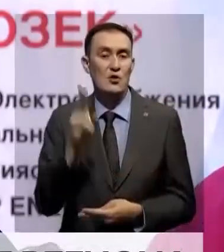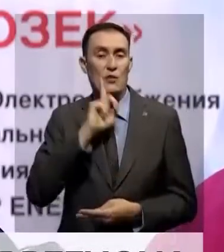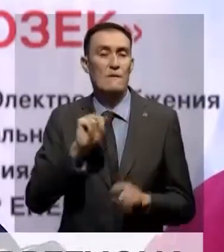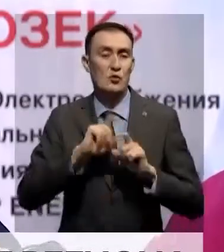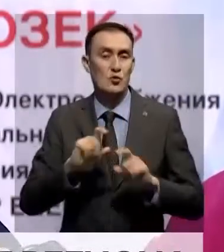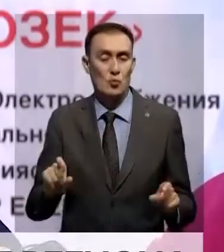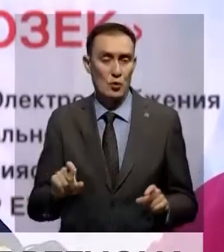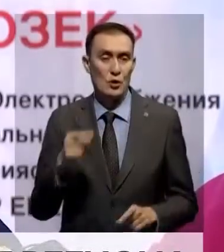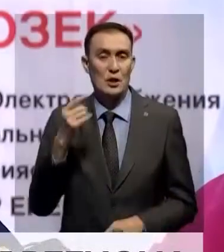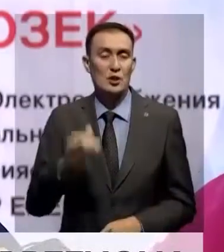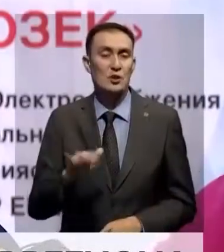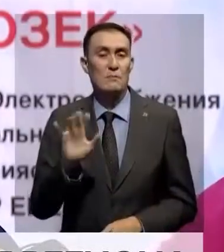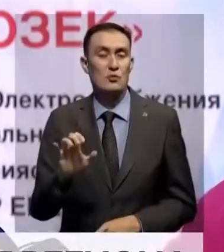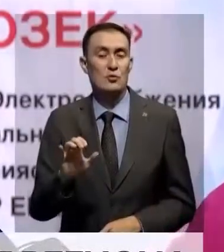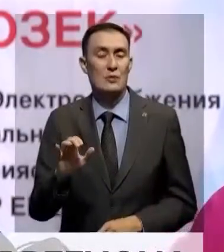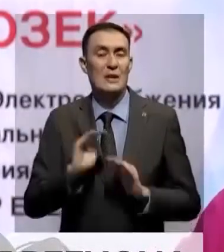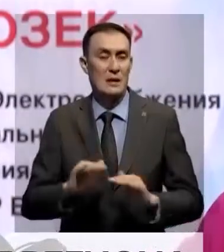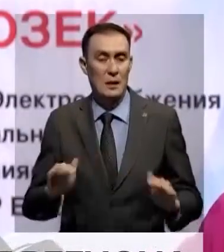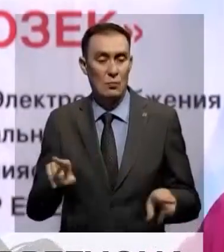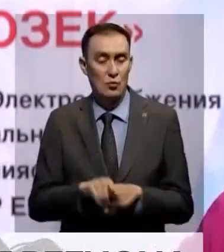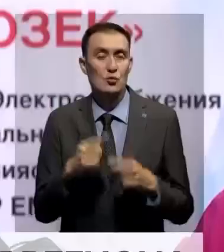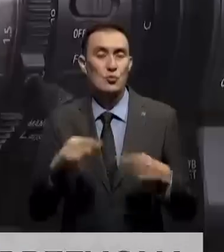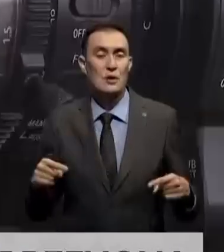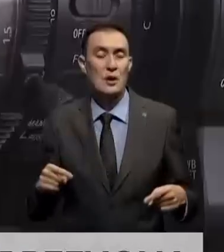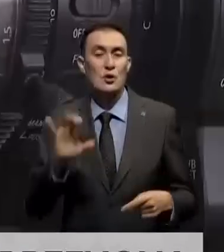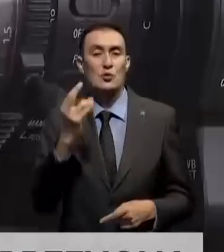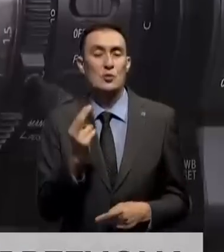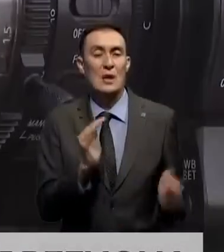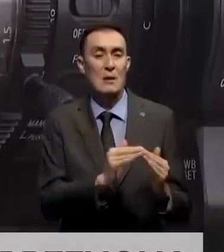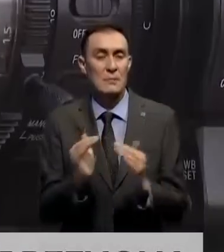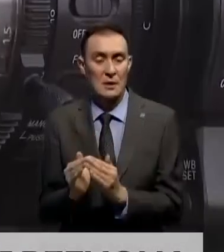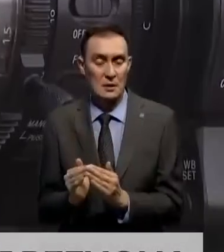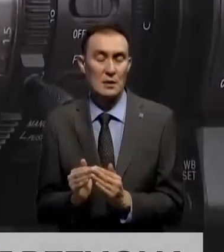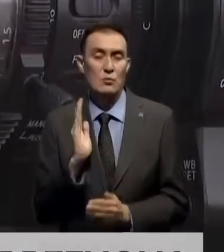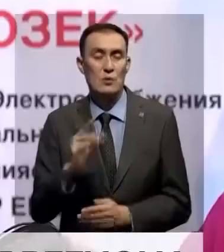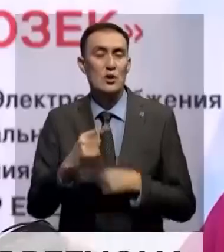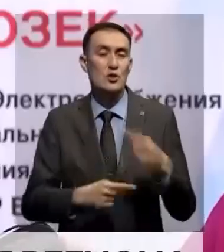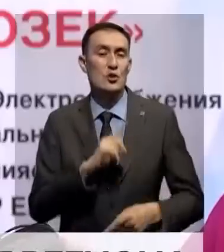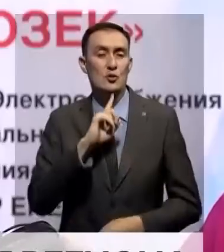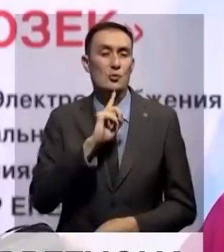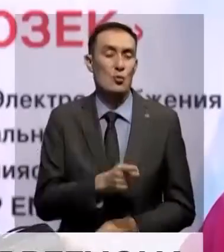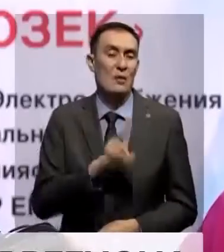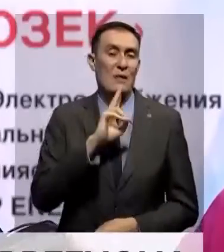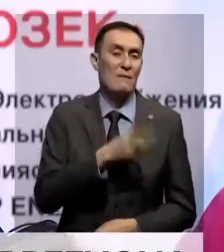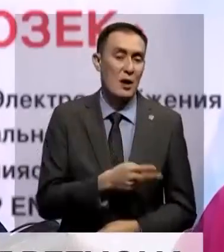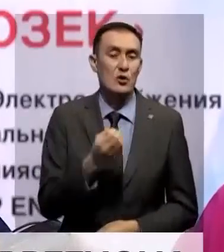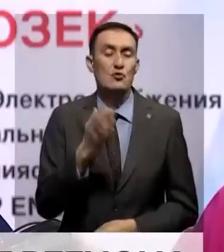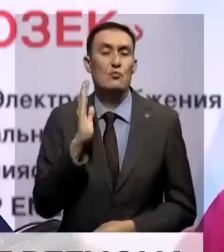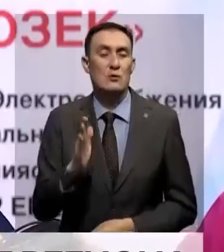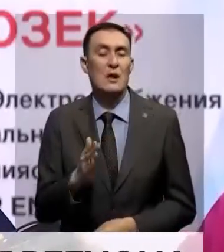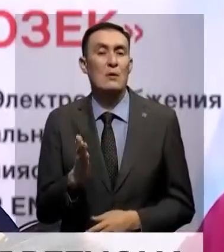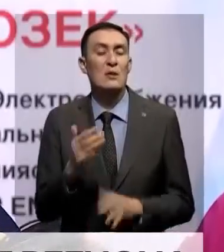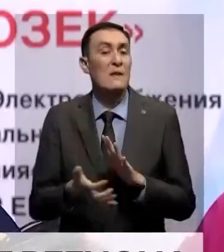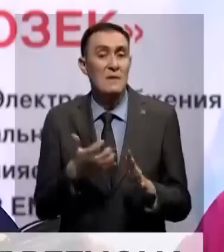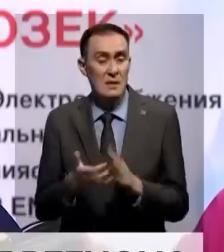2 комфортные школы по 1500 учеников. Также будут другие социальные объекты развиваться. Через год, может быть, уже 2, будет снова ощущаться